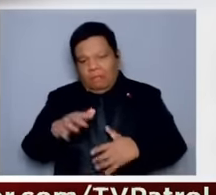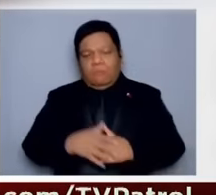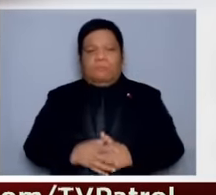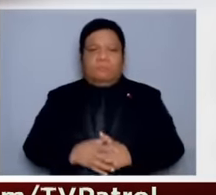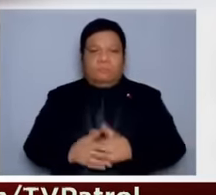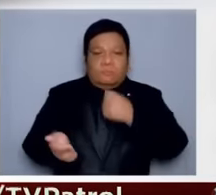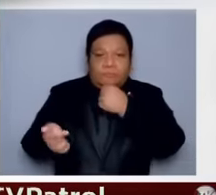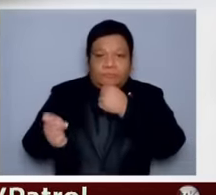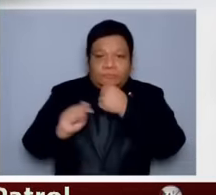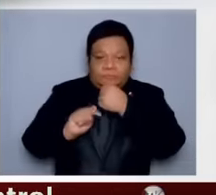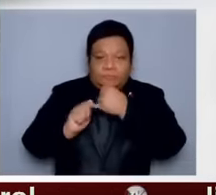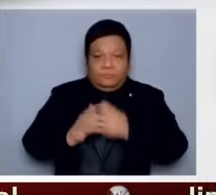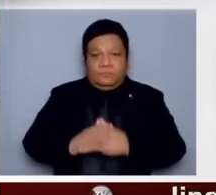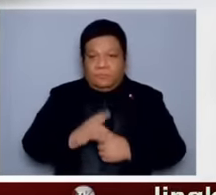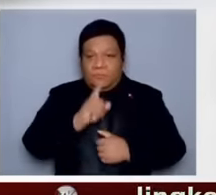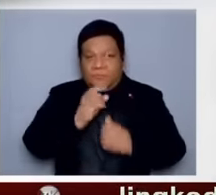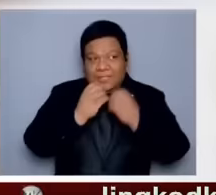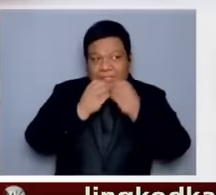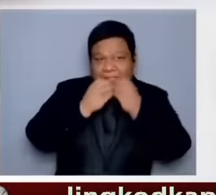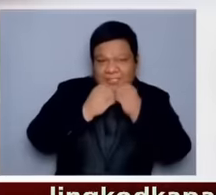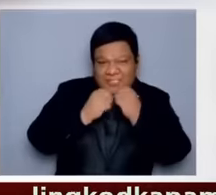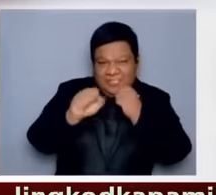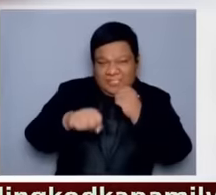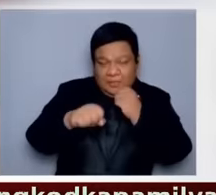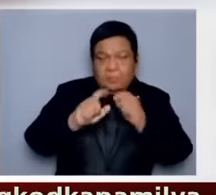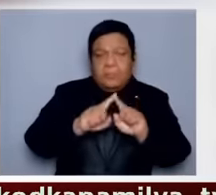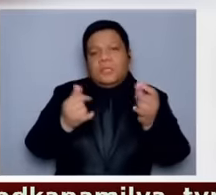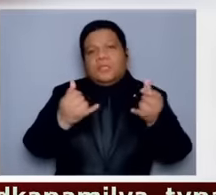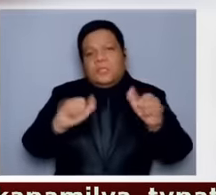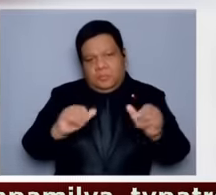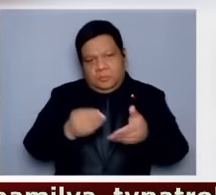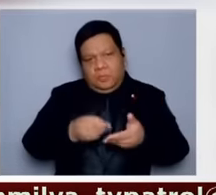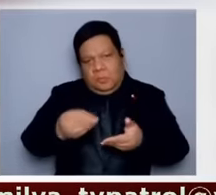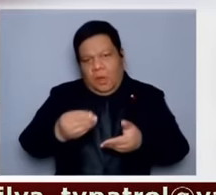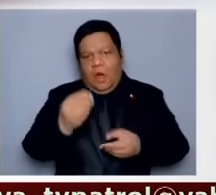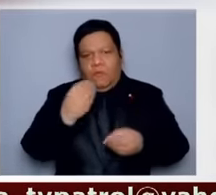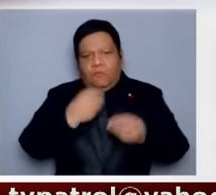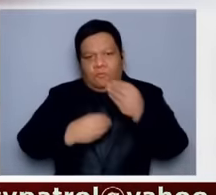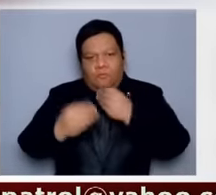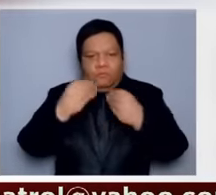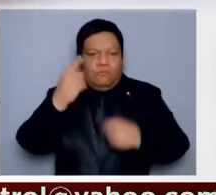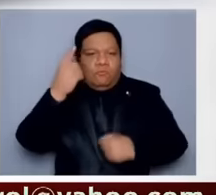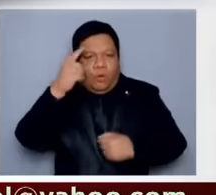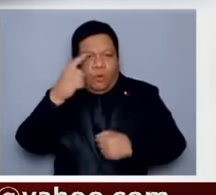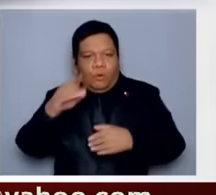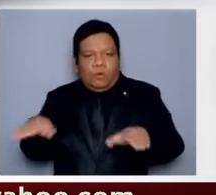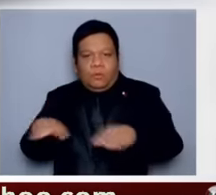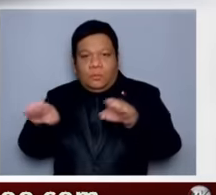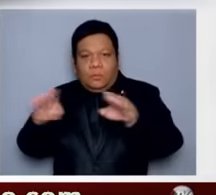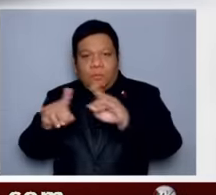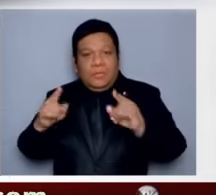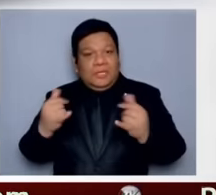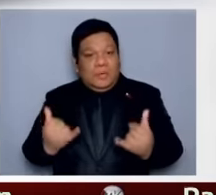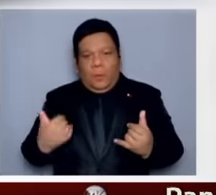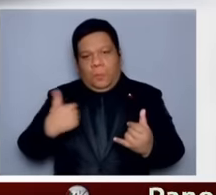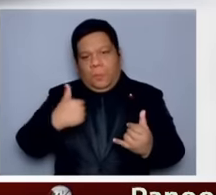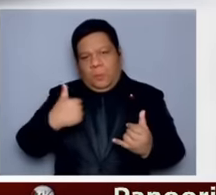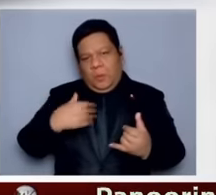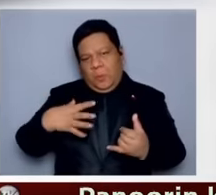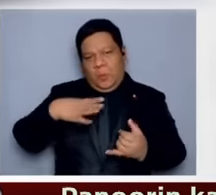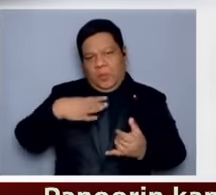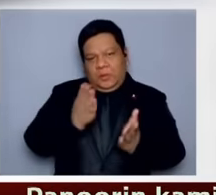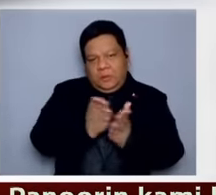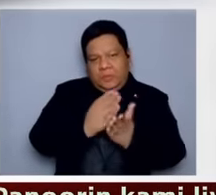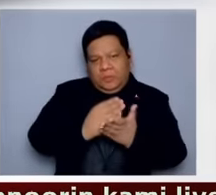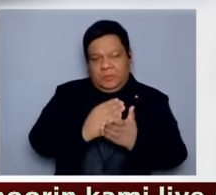nagtitipid, bibili pa rin sila ng mga pang Noche Buena, hindi nga lang ngayon dahil wala pang budget. Siguro po ngayon hindi pa po muna